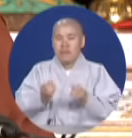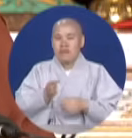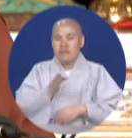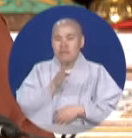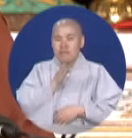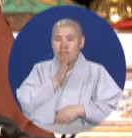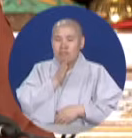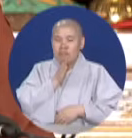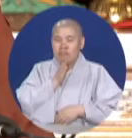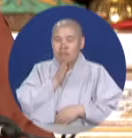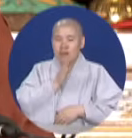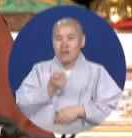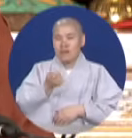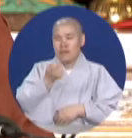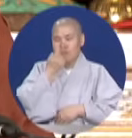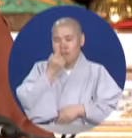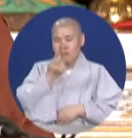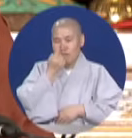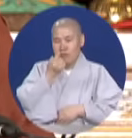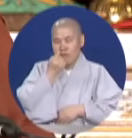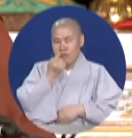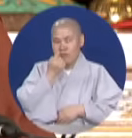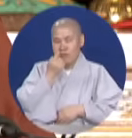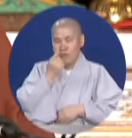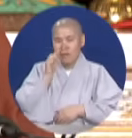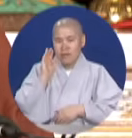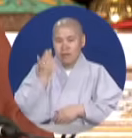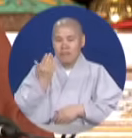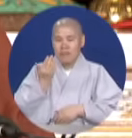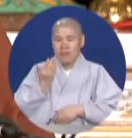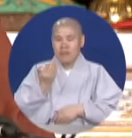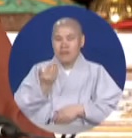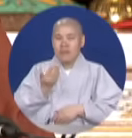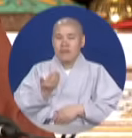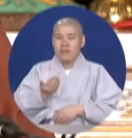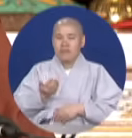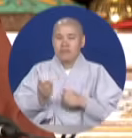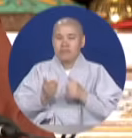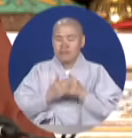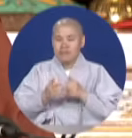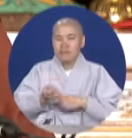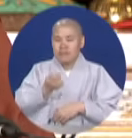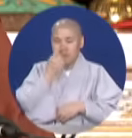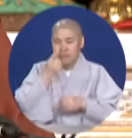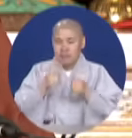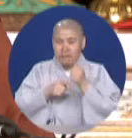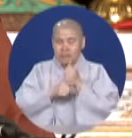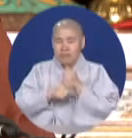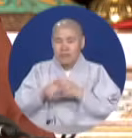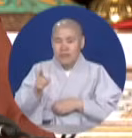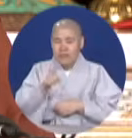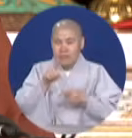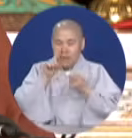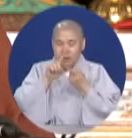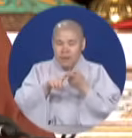바람직한 배움이죠. 그래가지고 이 배운다라고 그러는 게